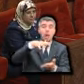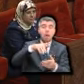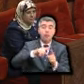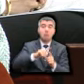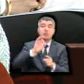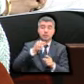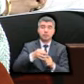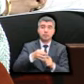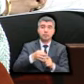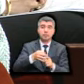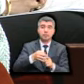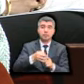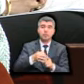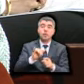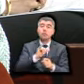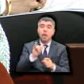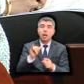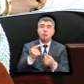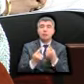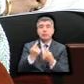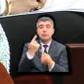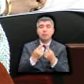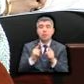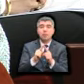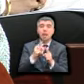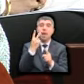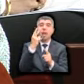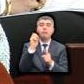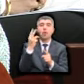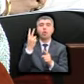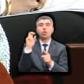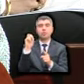مع الاسف ما يمكن يكون الا تقريبا ما بعد 2020 ان شاء الله.